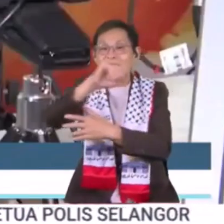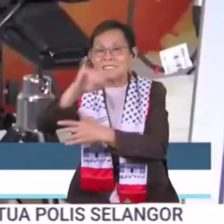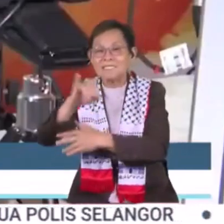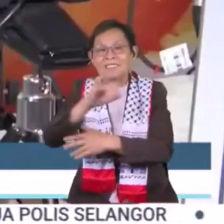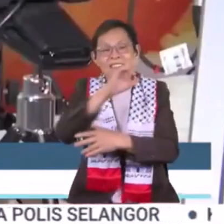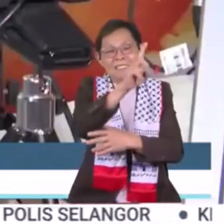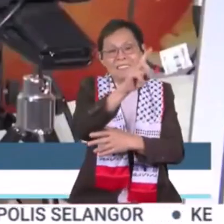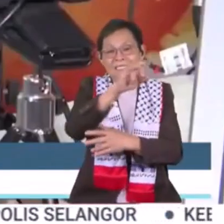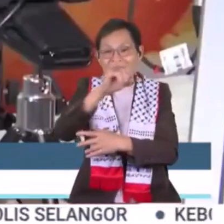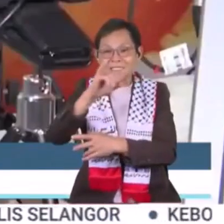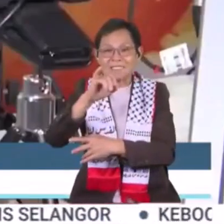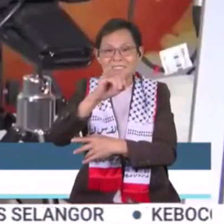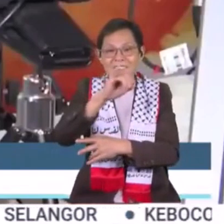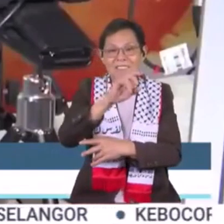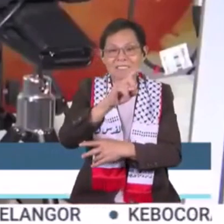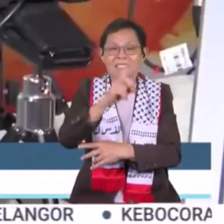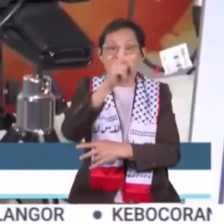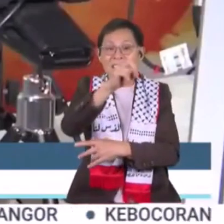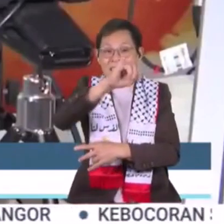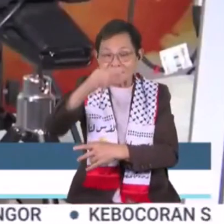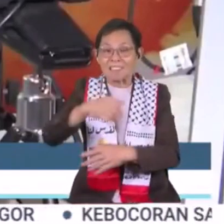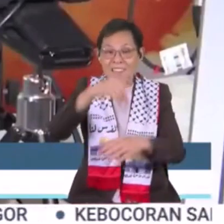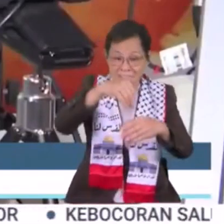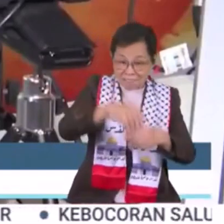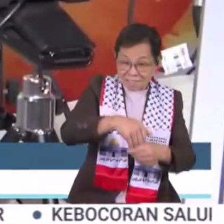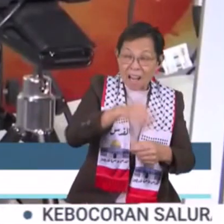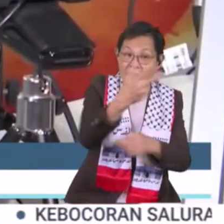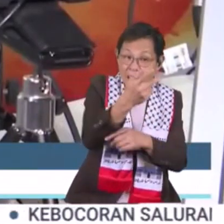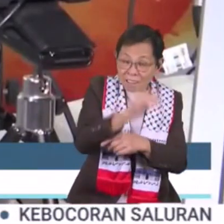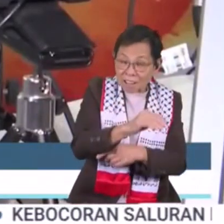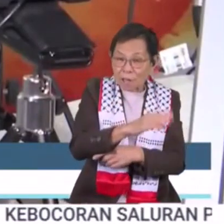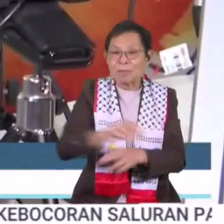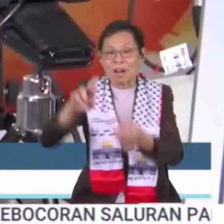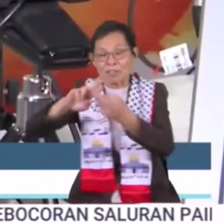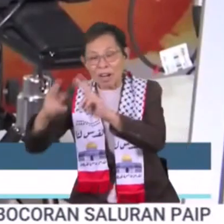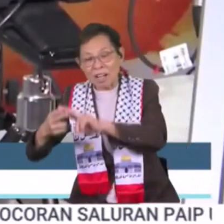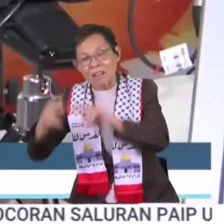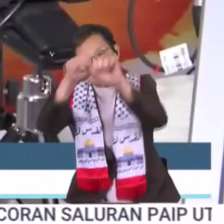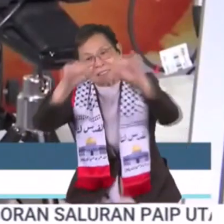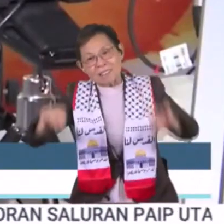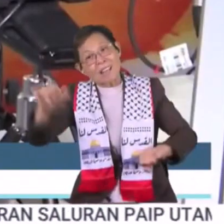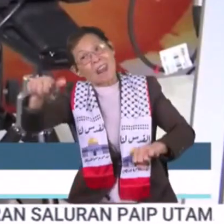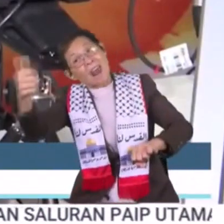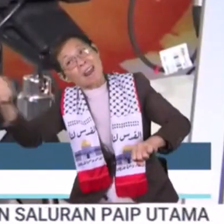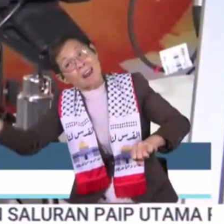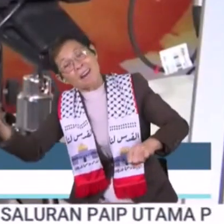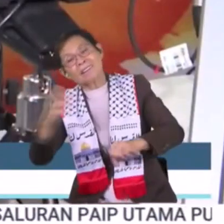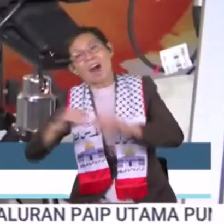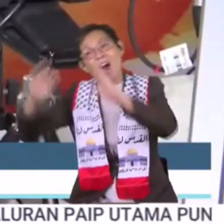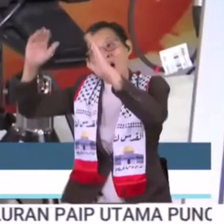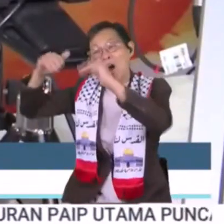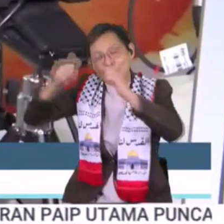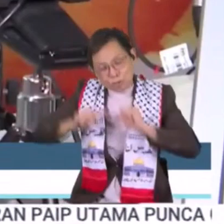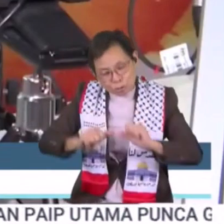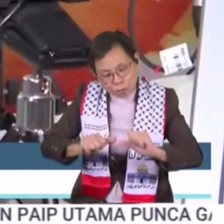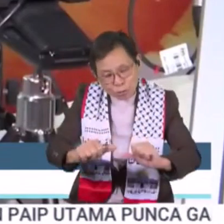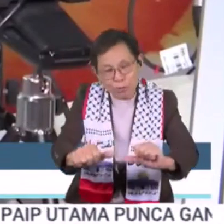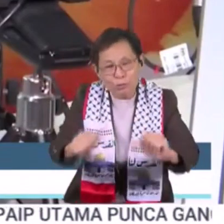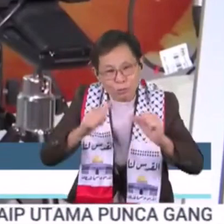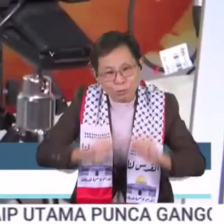ni bukan sahaja di stesen rtm malah juga untuk rakan-rakan radio stesen yang lain Dan semoga anda terus